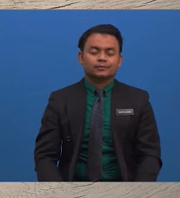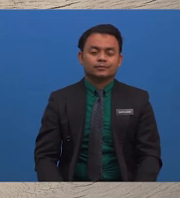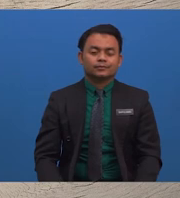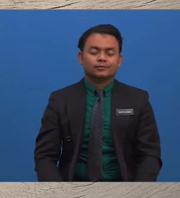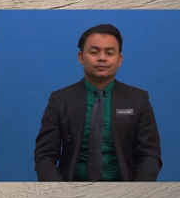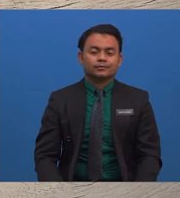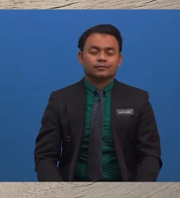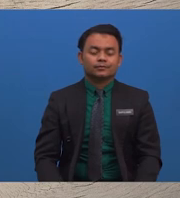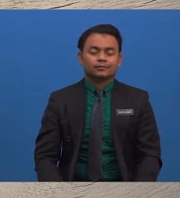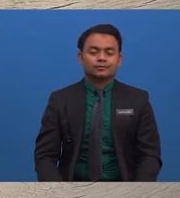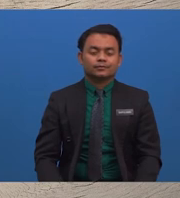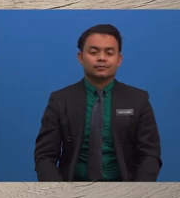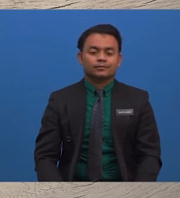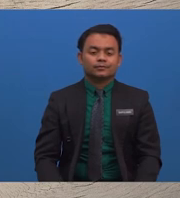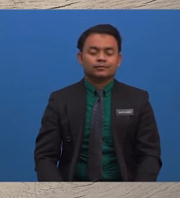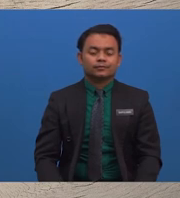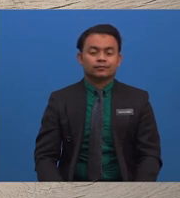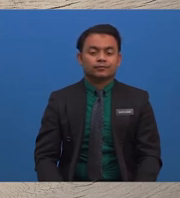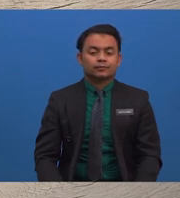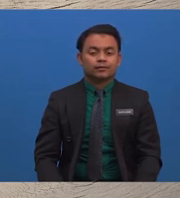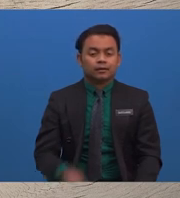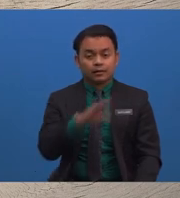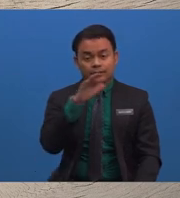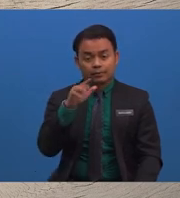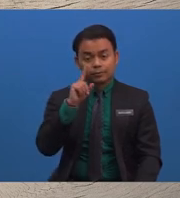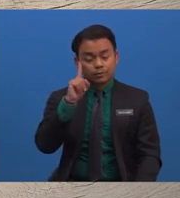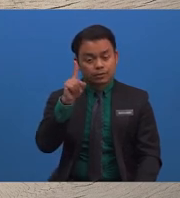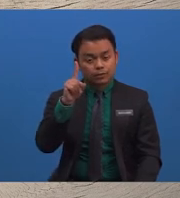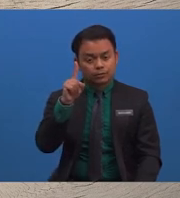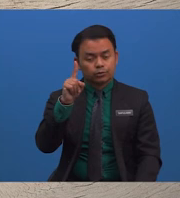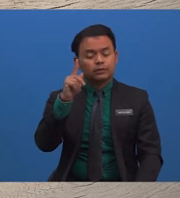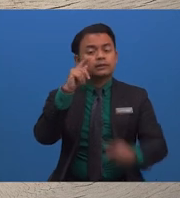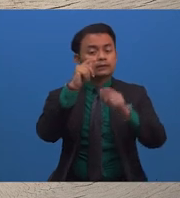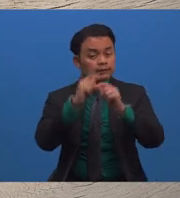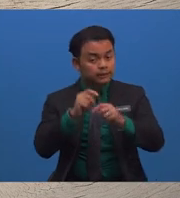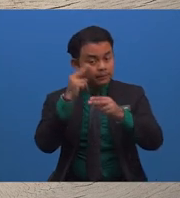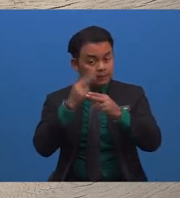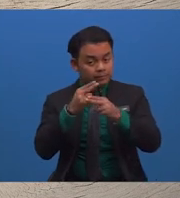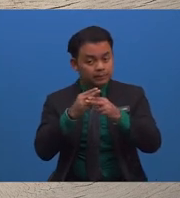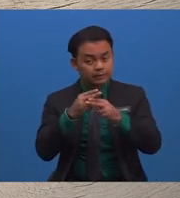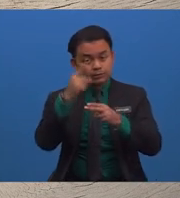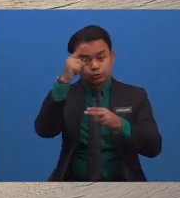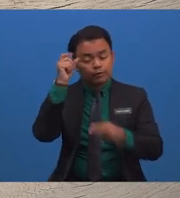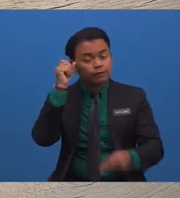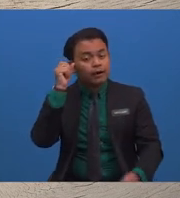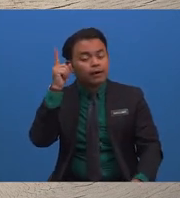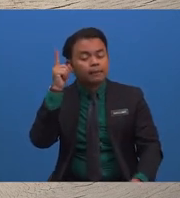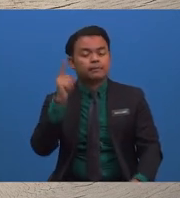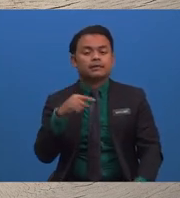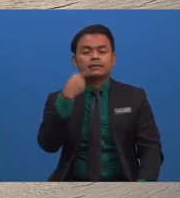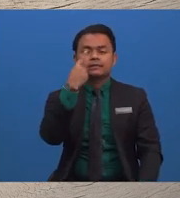bahawa yang sedang diceritakan ialah hal Lisa. Dalam ayat kedua dan ketiga